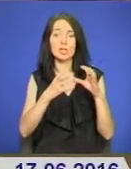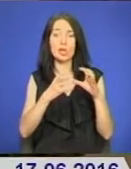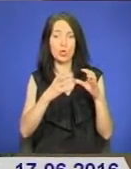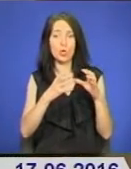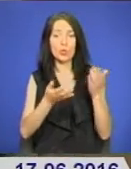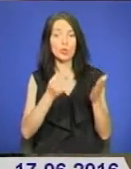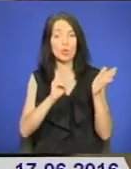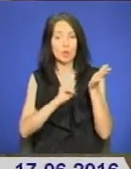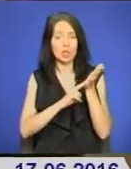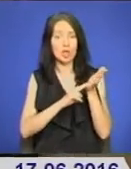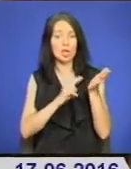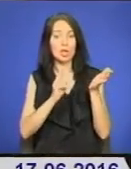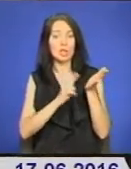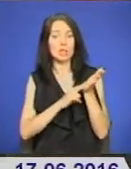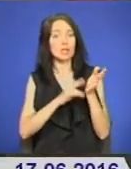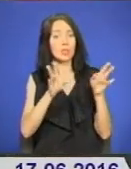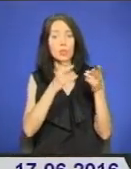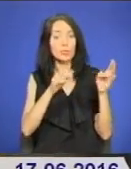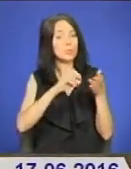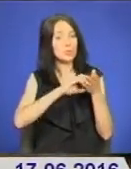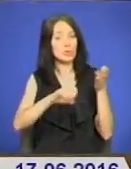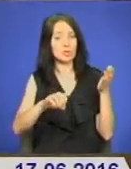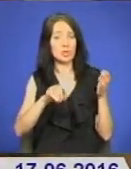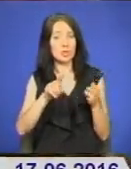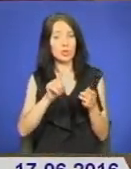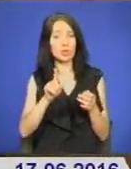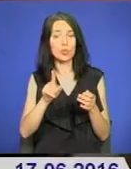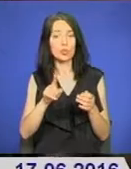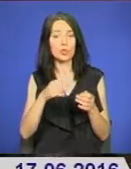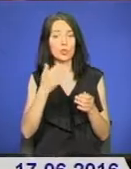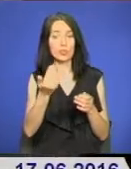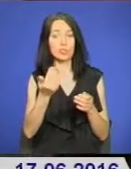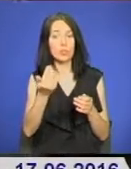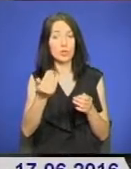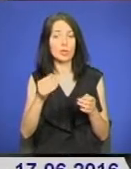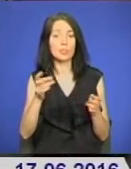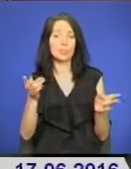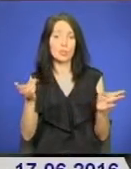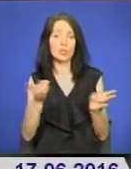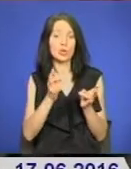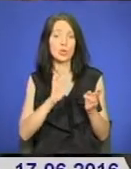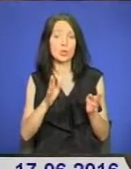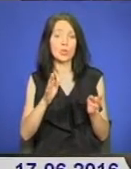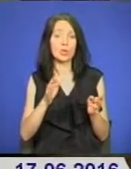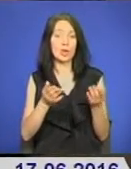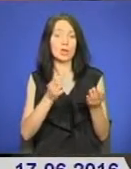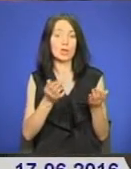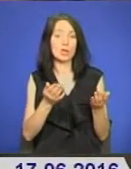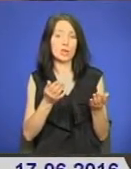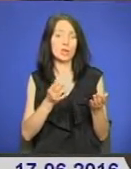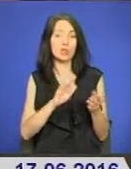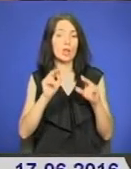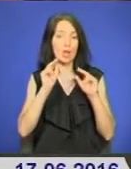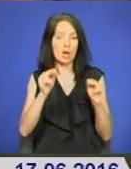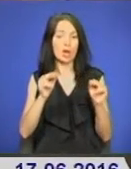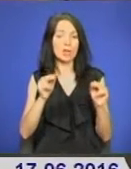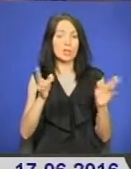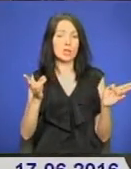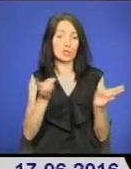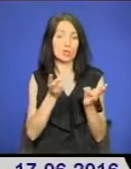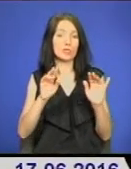є, то наклейку не потрібно здирати, тому що воно потім пригодиться як не по гарантії, то в другому